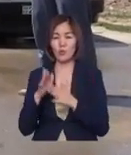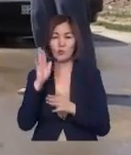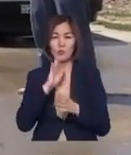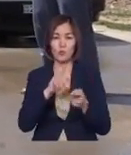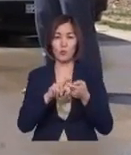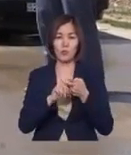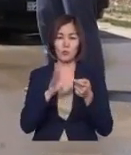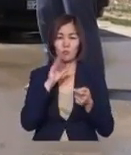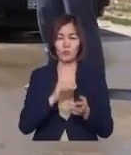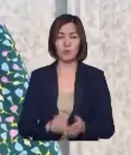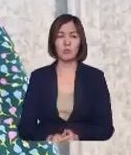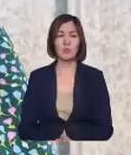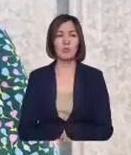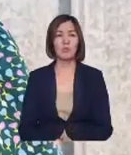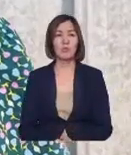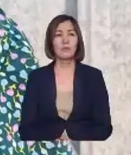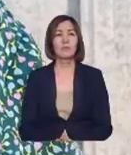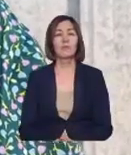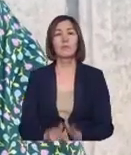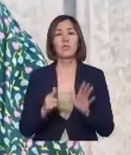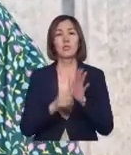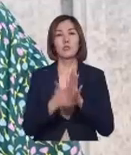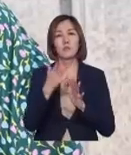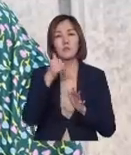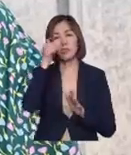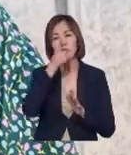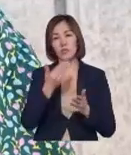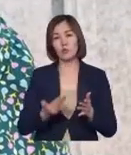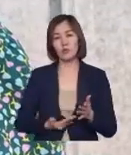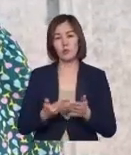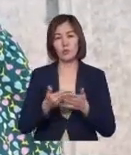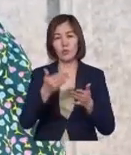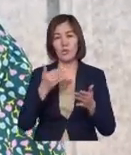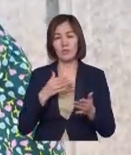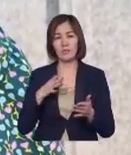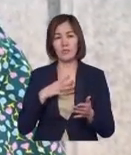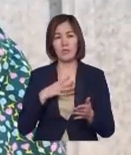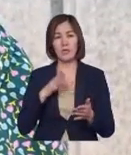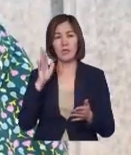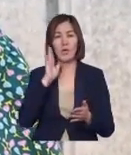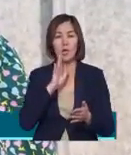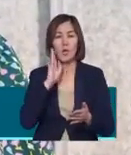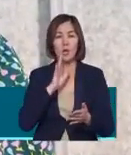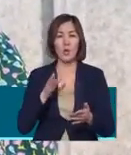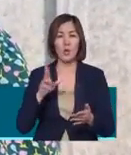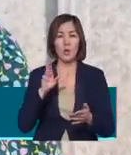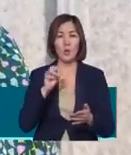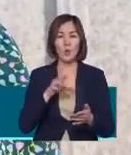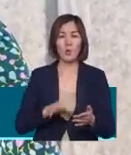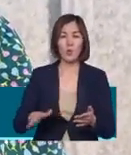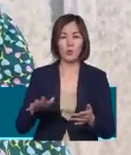нәрін қосып үлгеріпті. Мен бұл жерге 75 жыл келдім, оның алдында ау көлдің ар жағынан алып келеді екен қызды. Мойнағаш